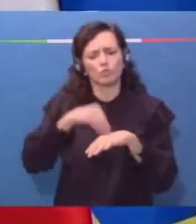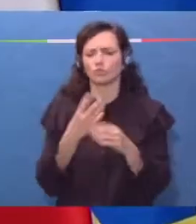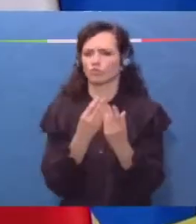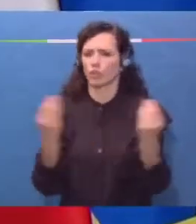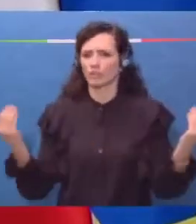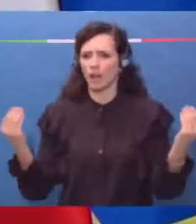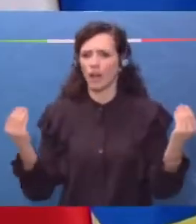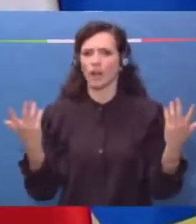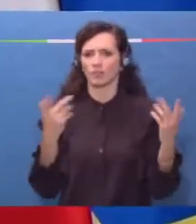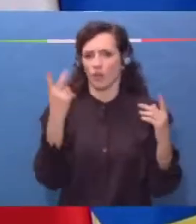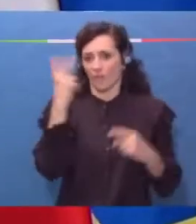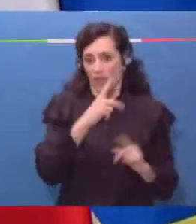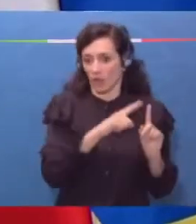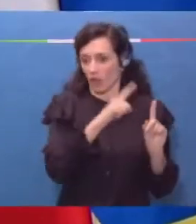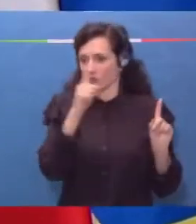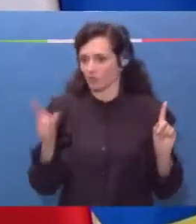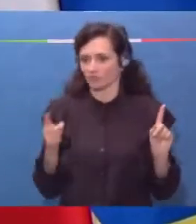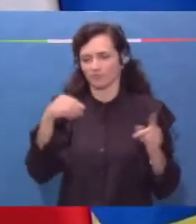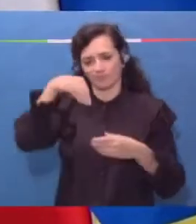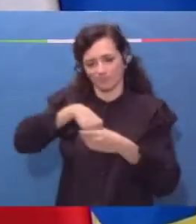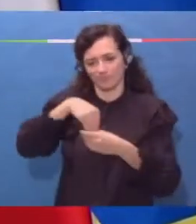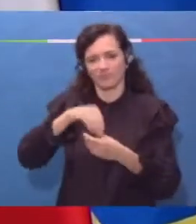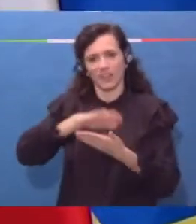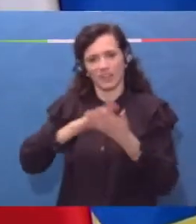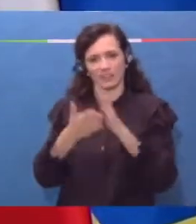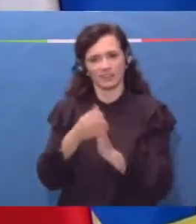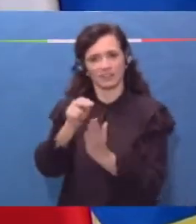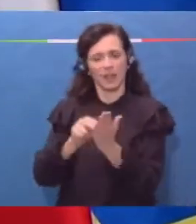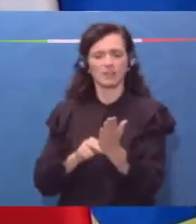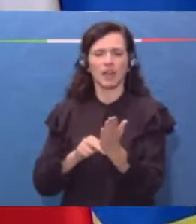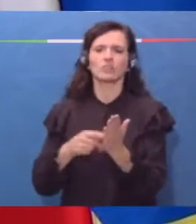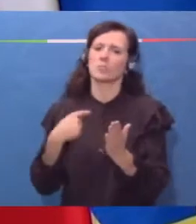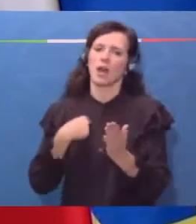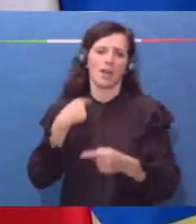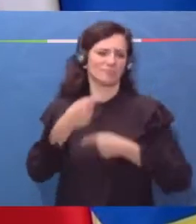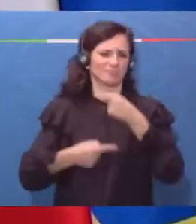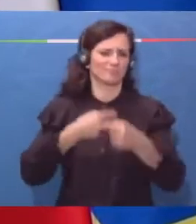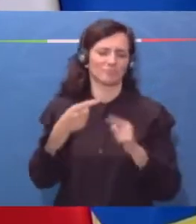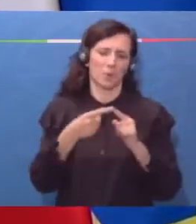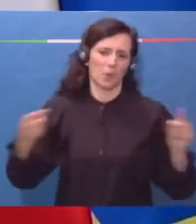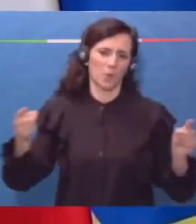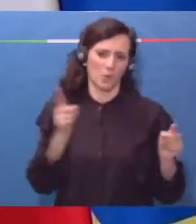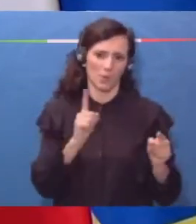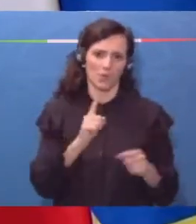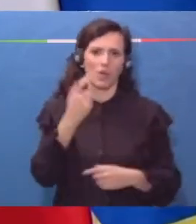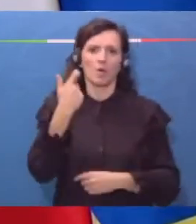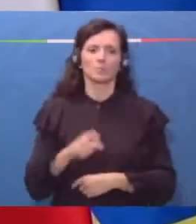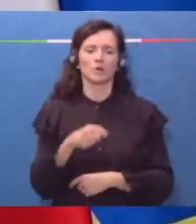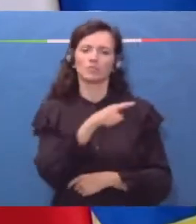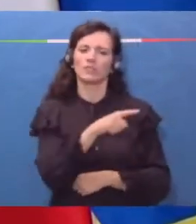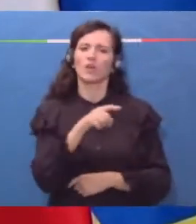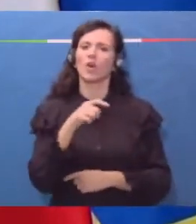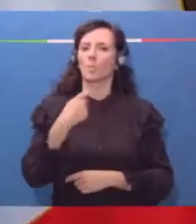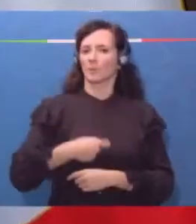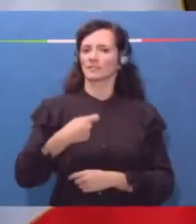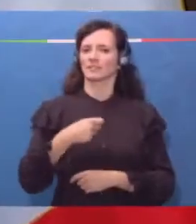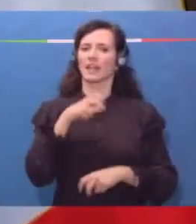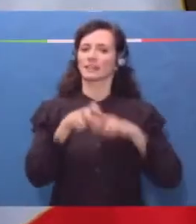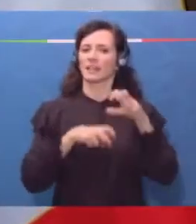di quanto figura nel trattato, ma non mi dilungherò perché il presidente Draghi ha dato già